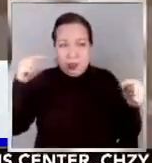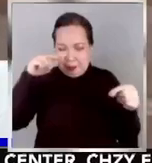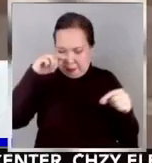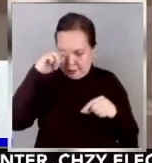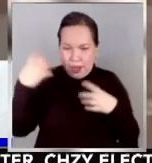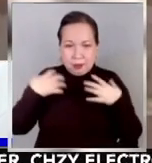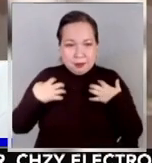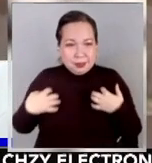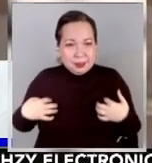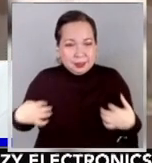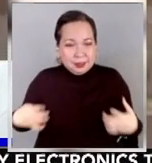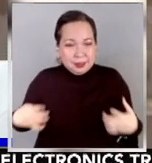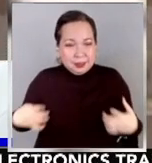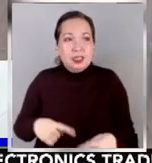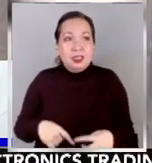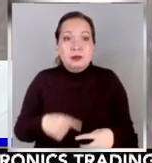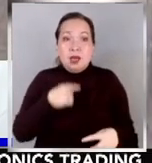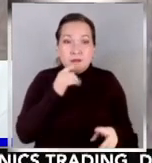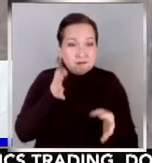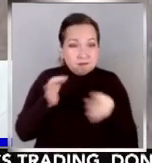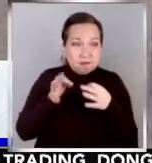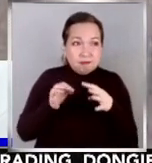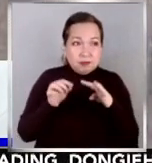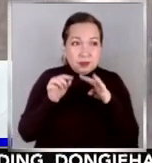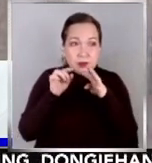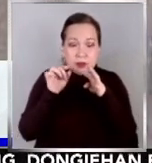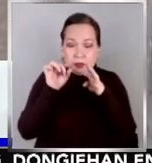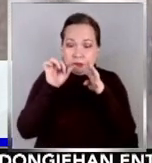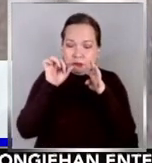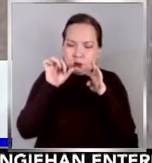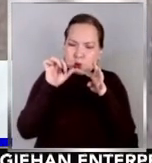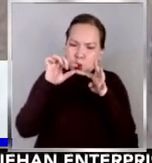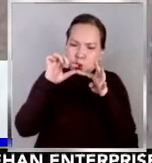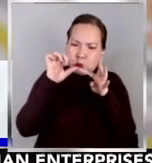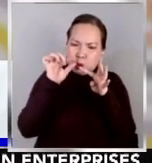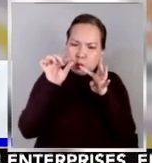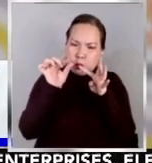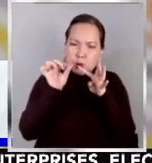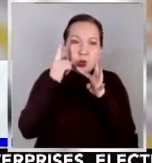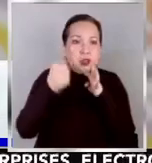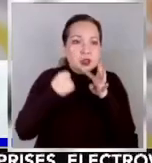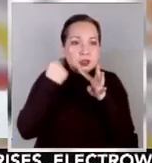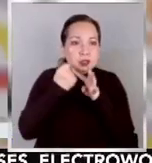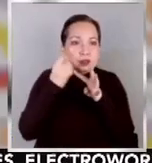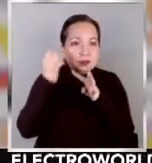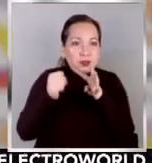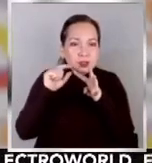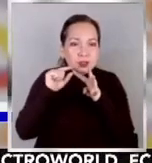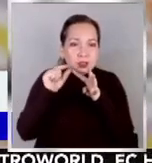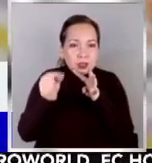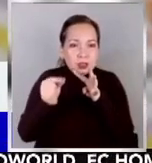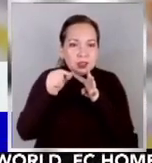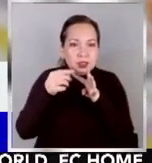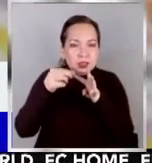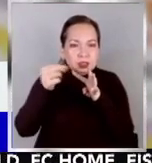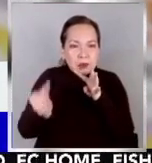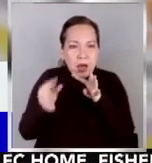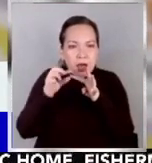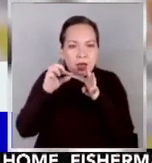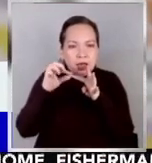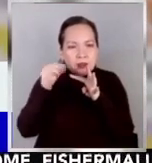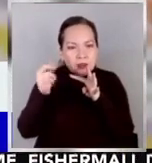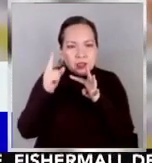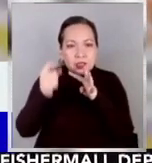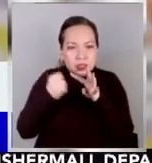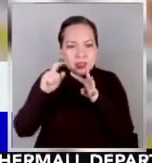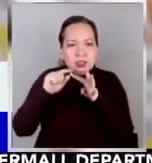kuko, nagsashed every year. Hindi ginagawa ng mga aso yun. Ang tawag nila dyan, witch dog eh. Kasi napakahusay daw